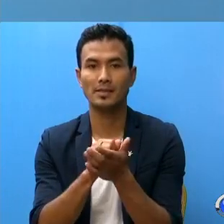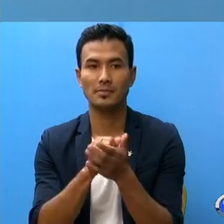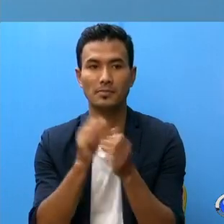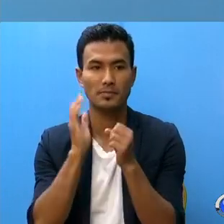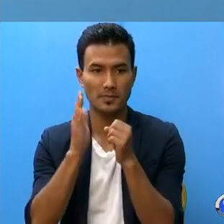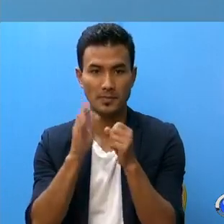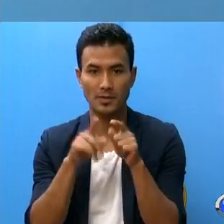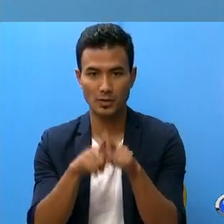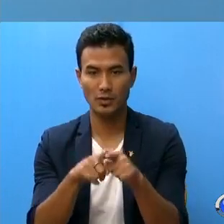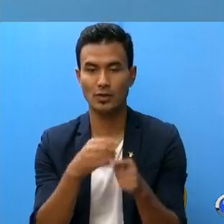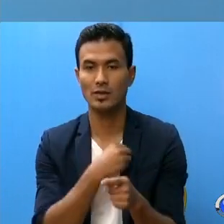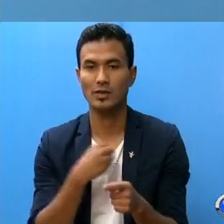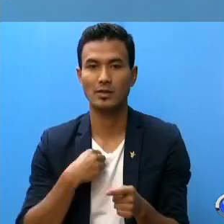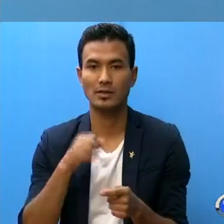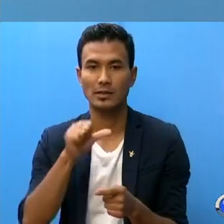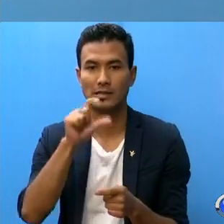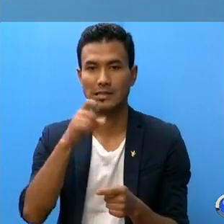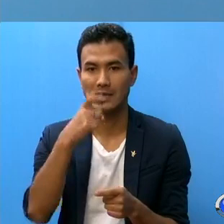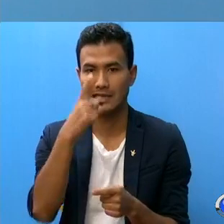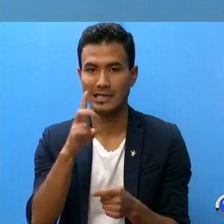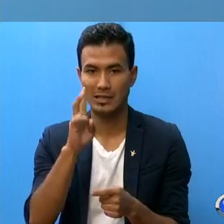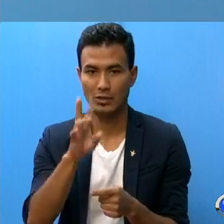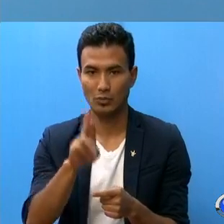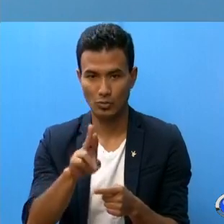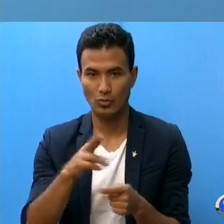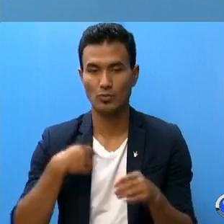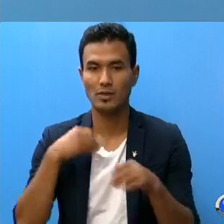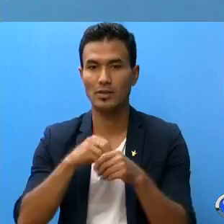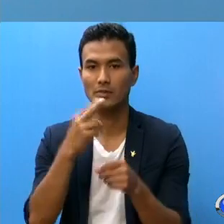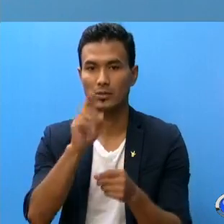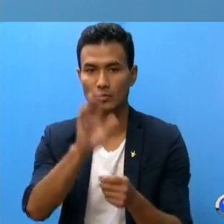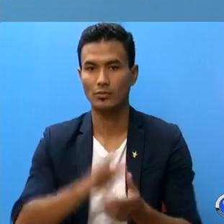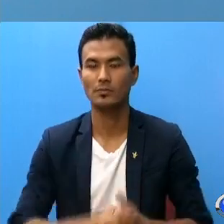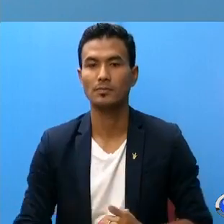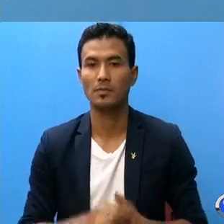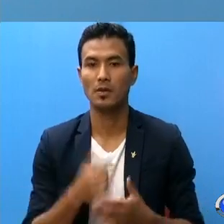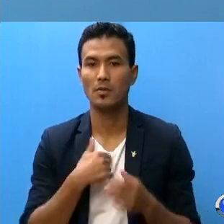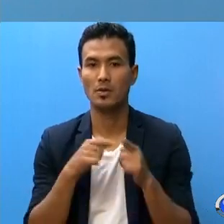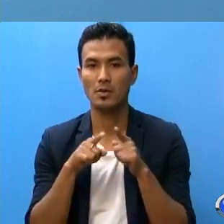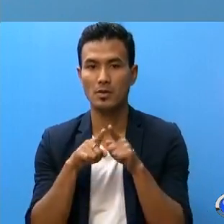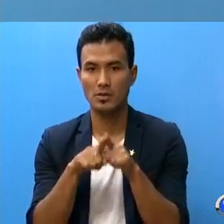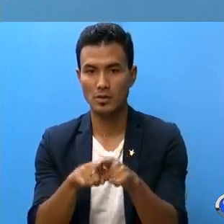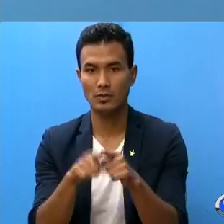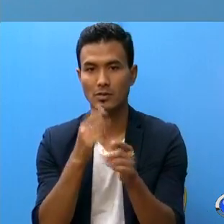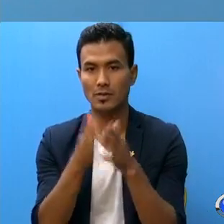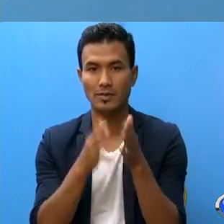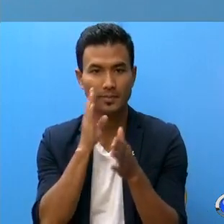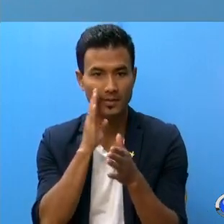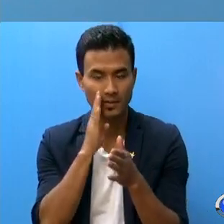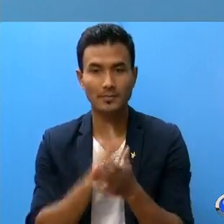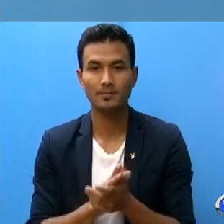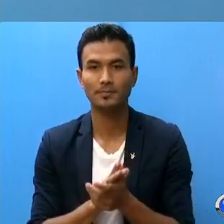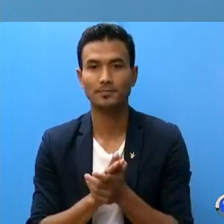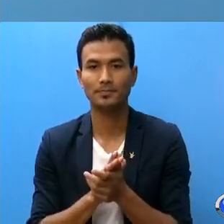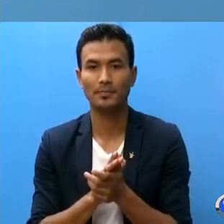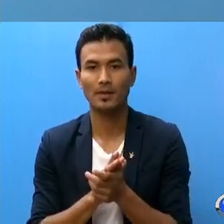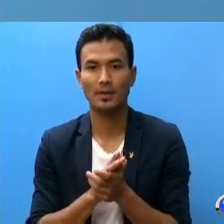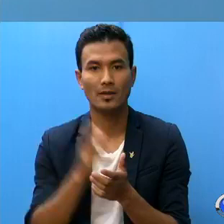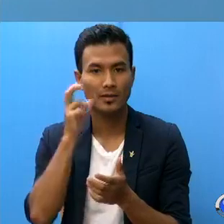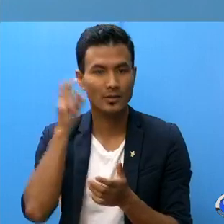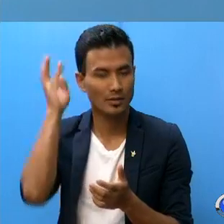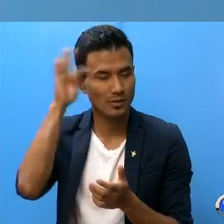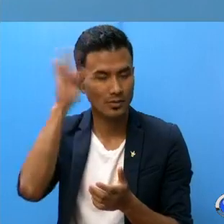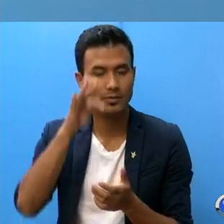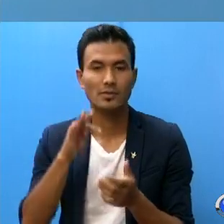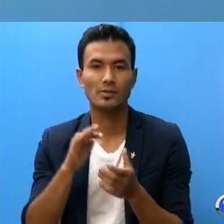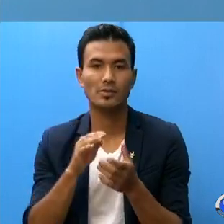लिएरा मोड आक्टर जागे सुर्गाउत में उपस्तित वाएको छुँ रामलाई सांकेतिक वासा मां बिने